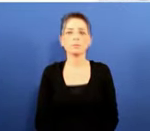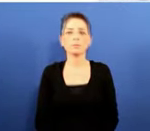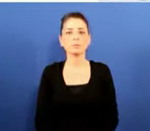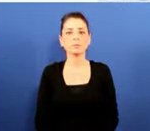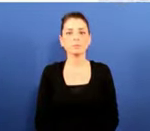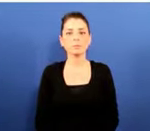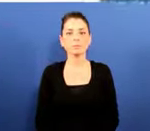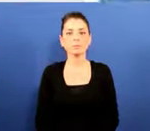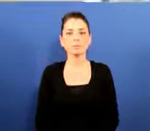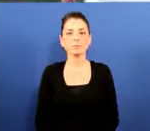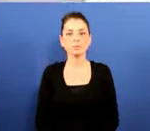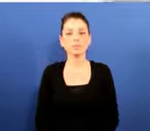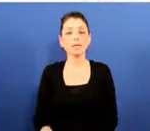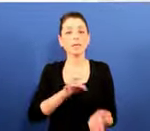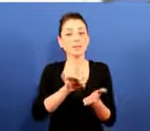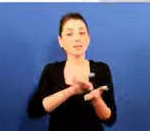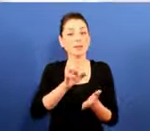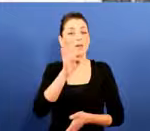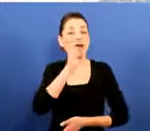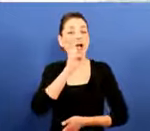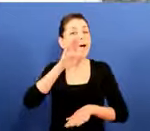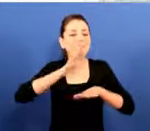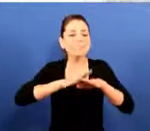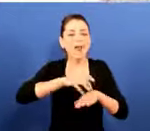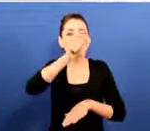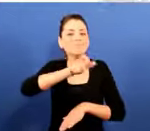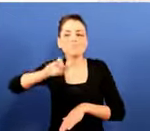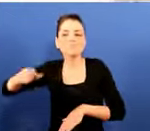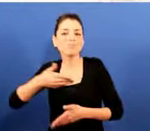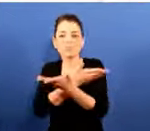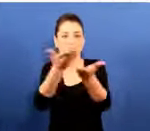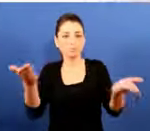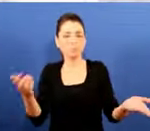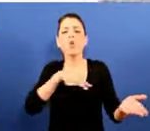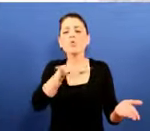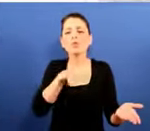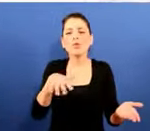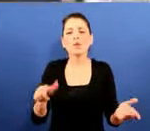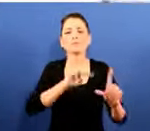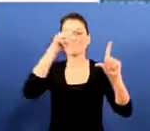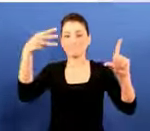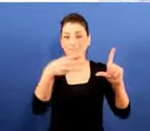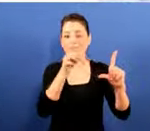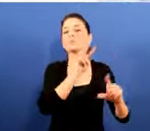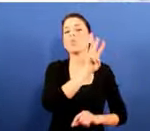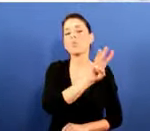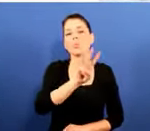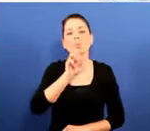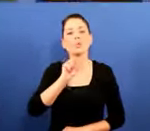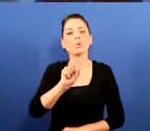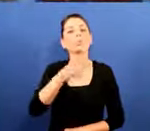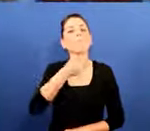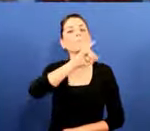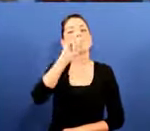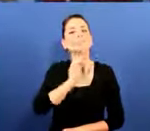gailu mugikorretatik sartzeko aukera, 2 gigako kutxa gotor digital bat eta software librea erabiltzeko aukera eskaintzen ditu. Doako